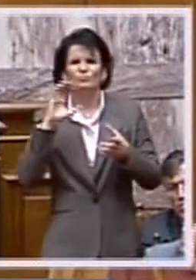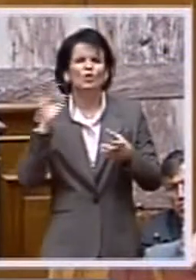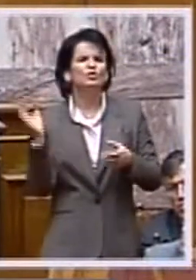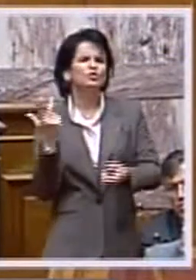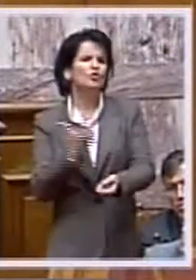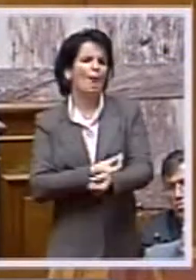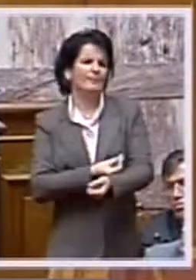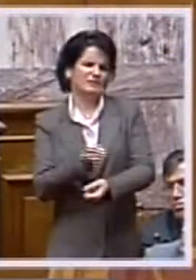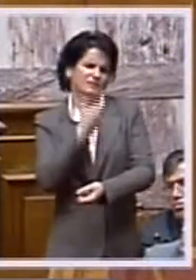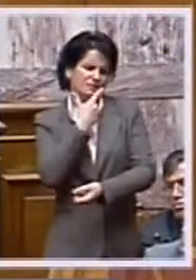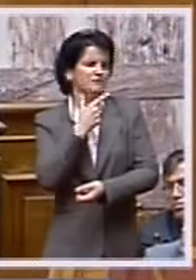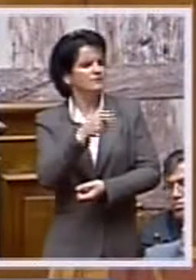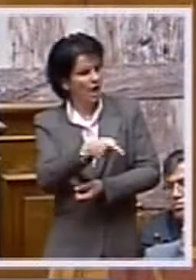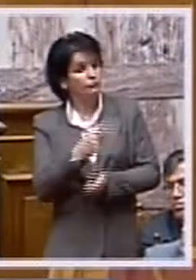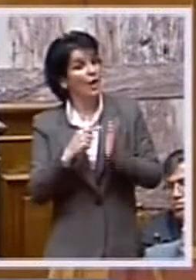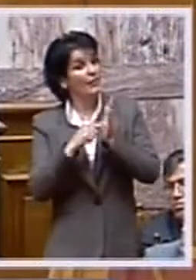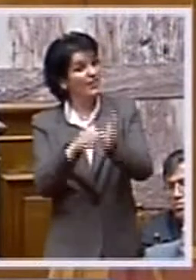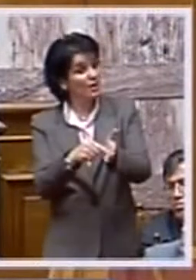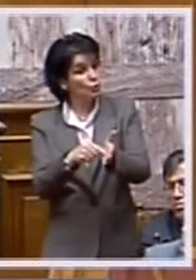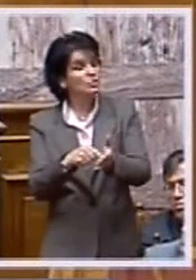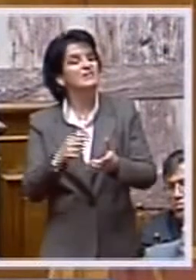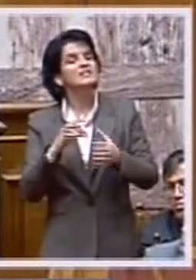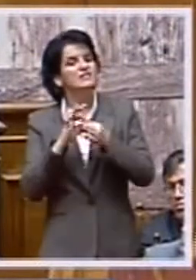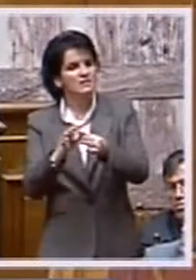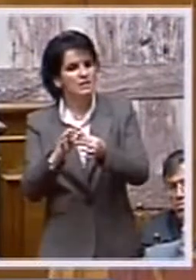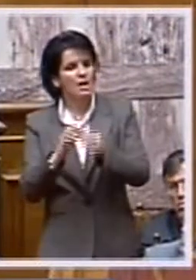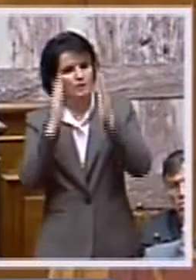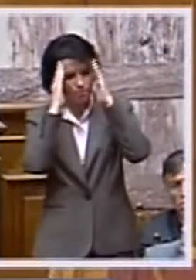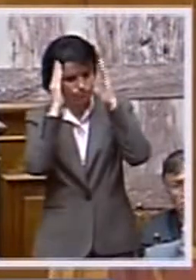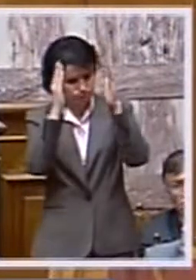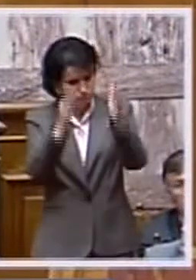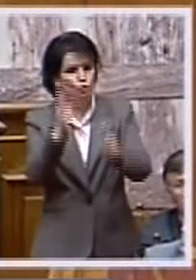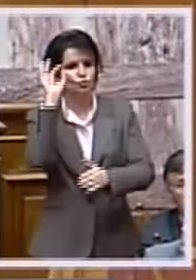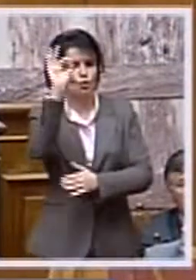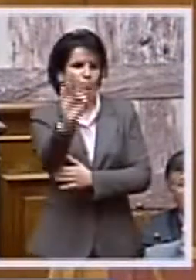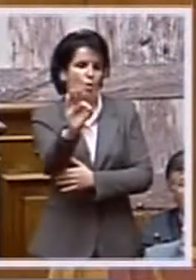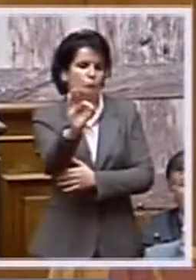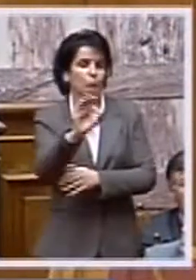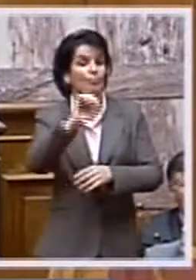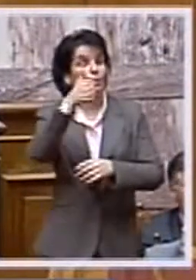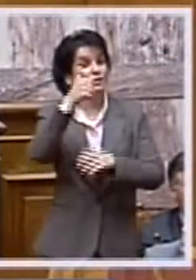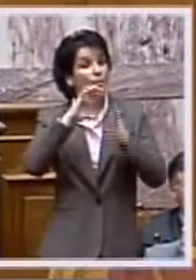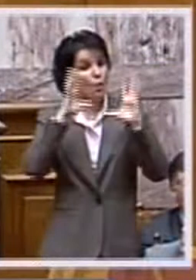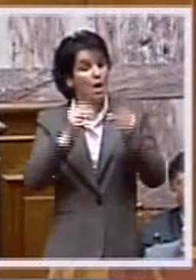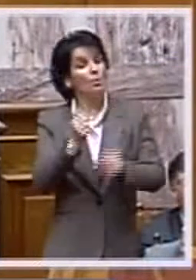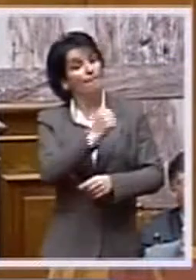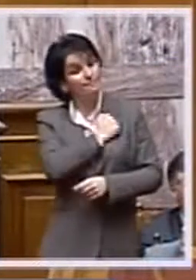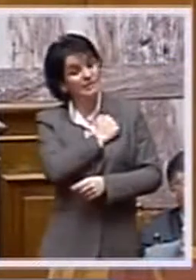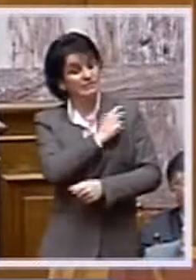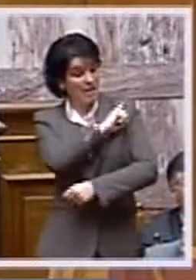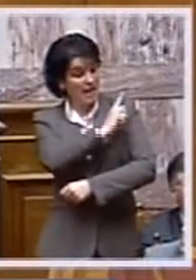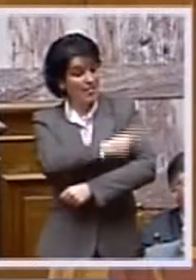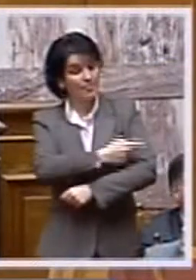ντόπινγκ. Υποδεικνύουν διαρκή αφοσίωση στο στόχο. Πάνω απ' όλα αναδεικνύουν την πίστη στην ανθρώπινη